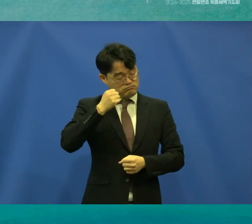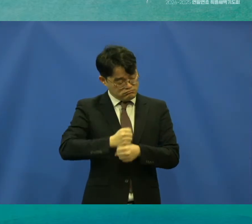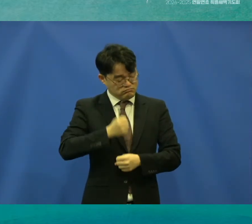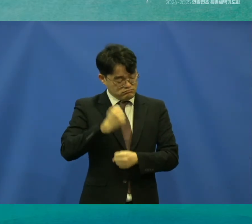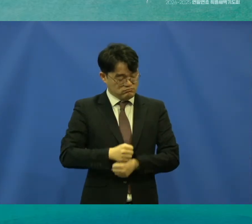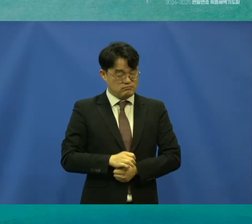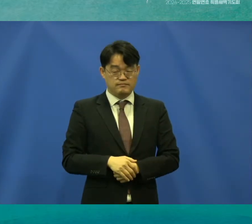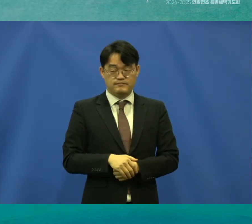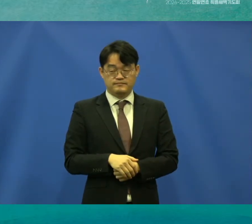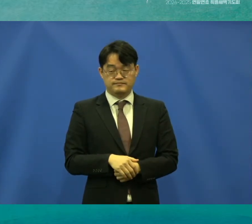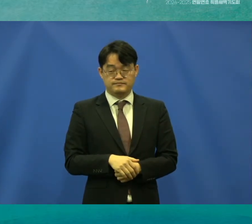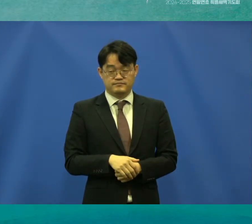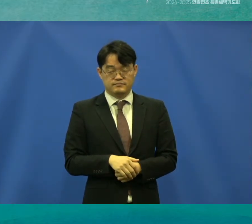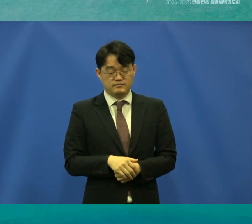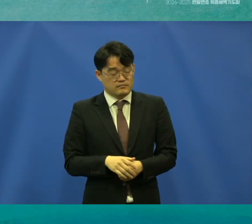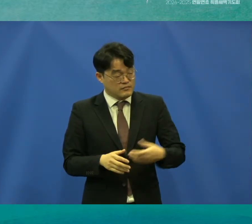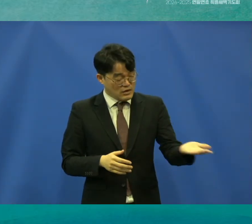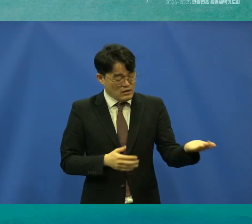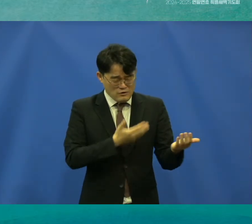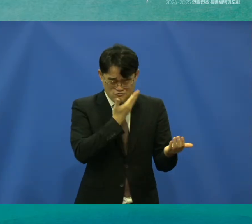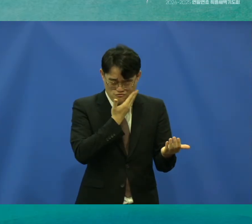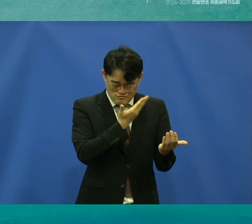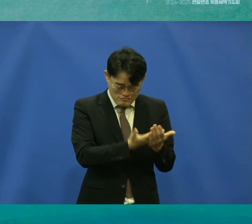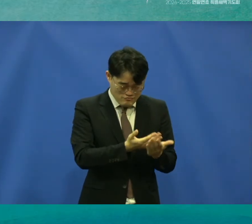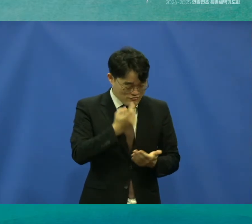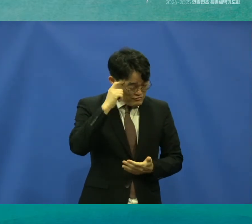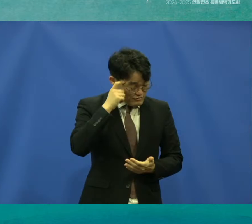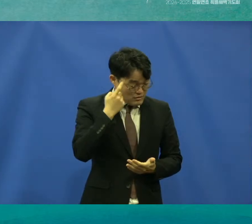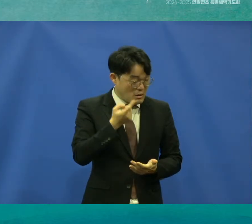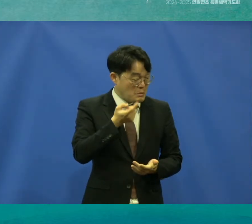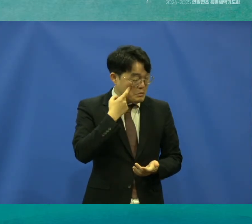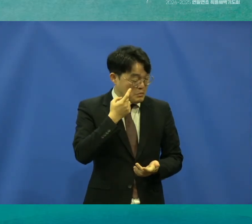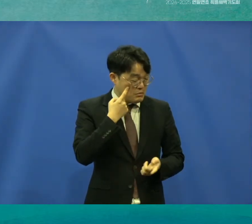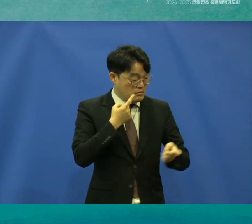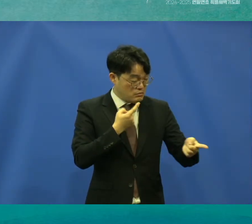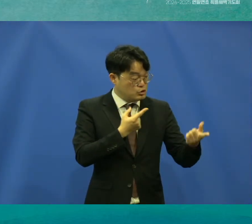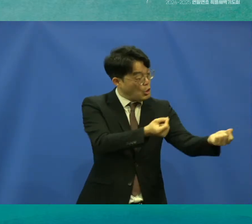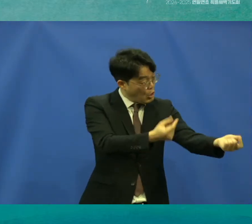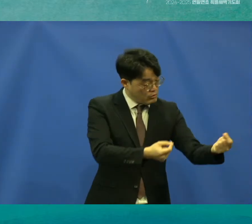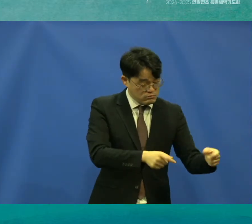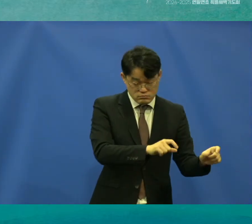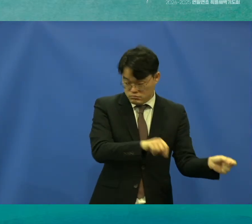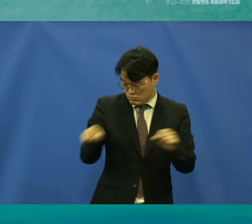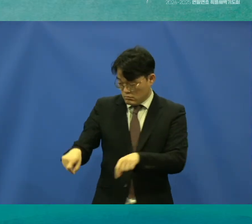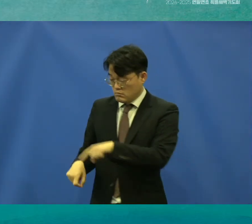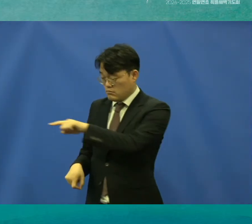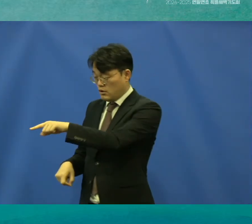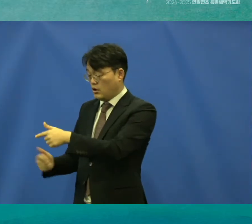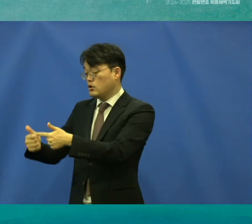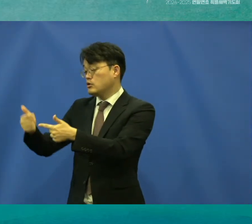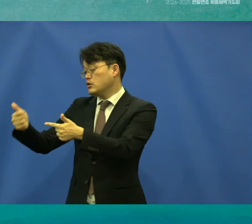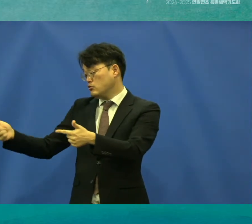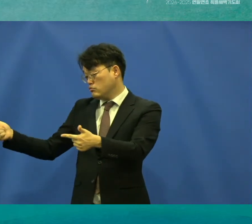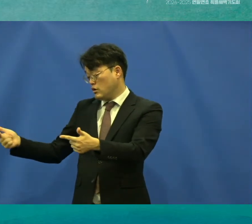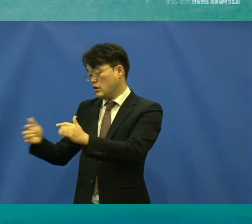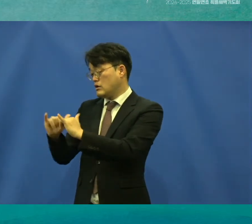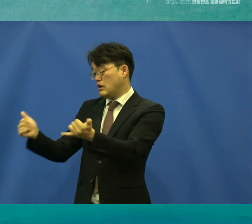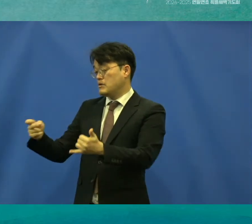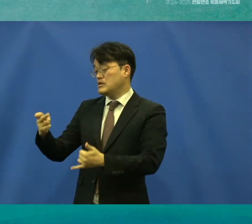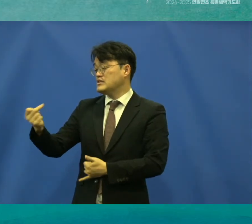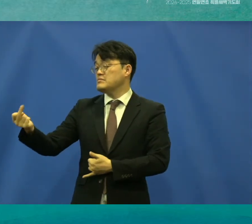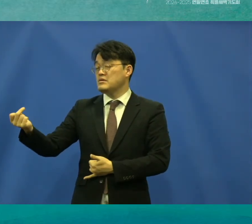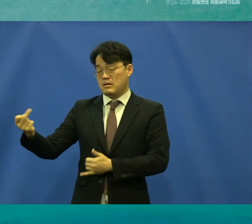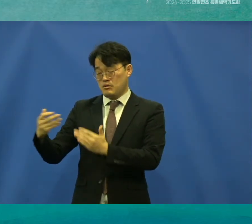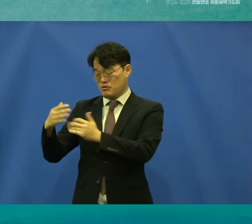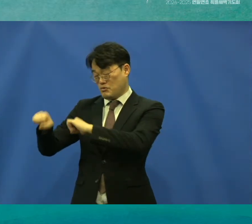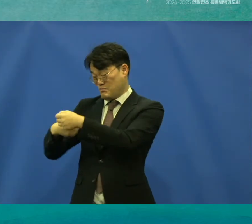너가 그렇게 박넝쿨을 아낀다면 생각해봐라. 내가 니느웨 백성들에게 관심을 가지는 게 무엇이 문제냐? 내가